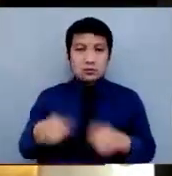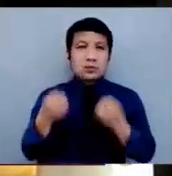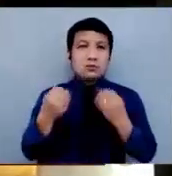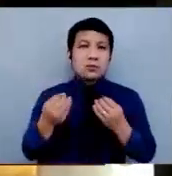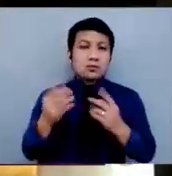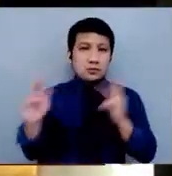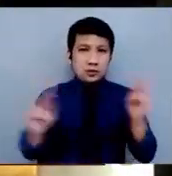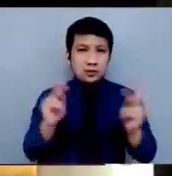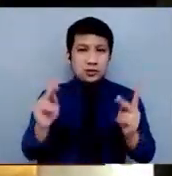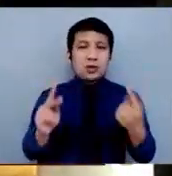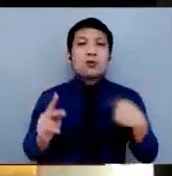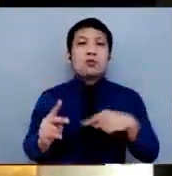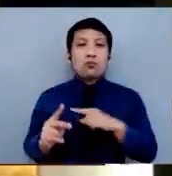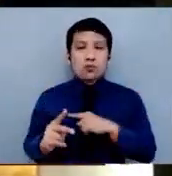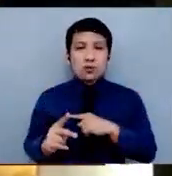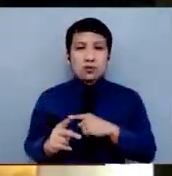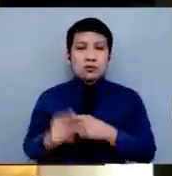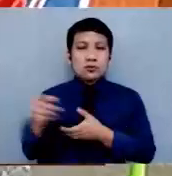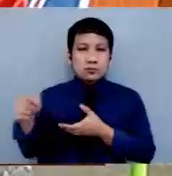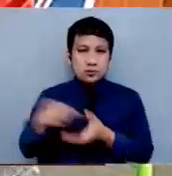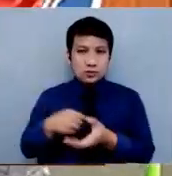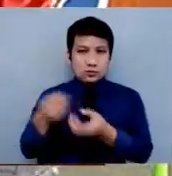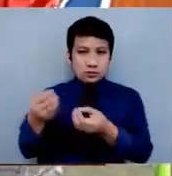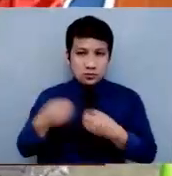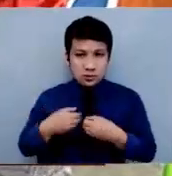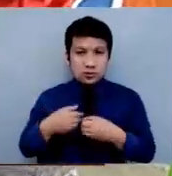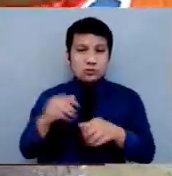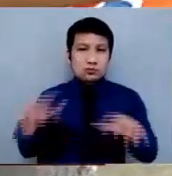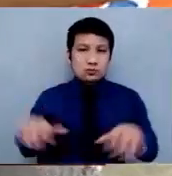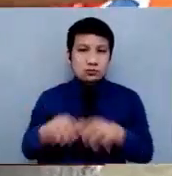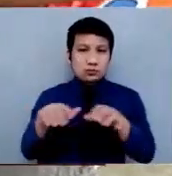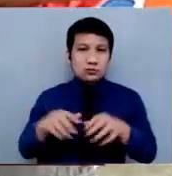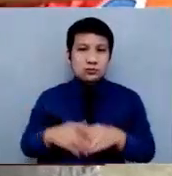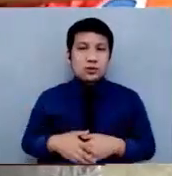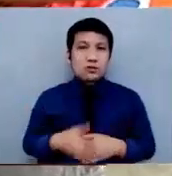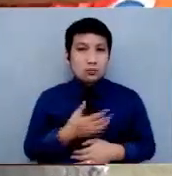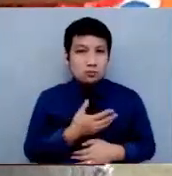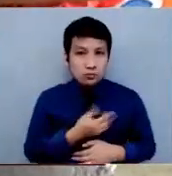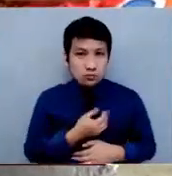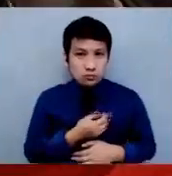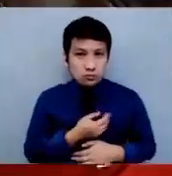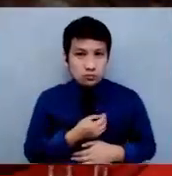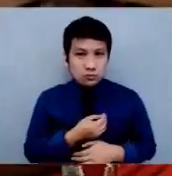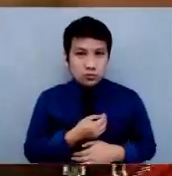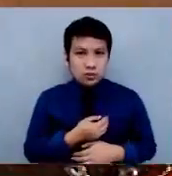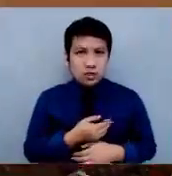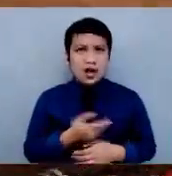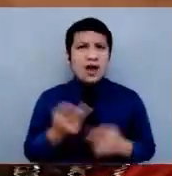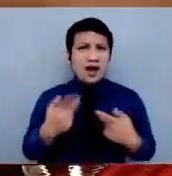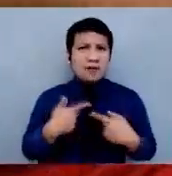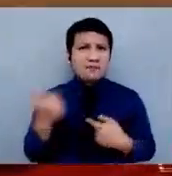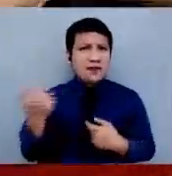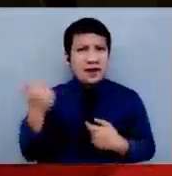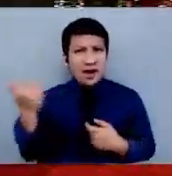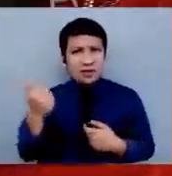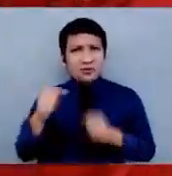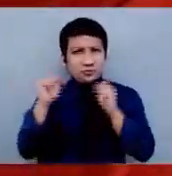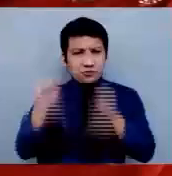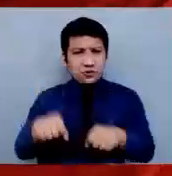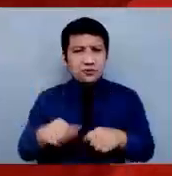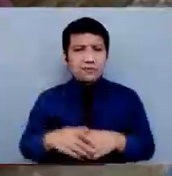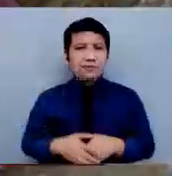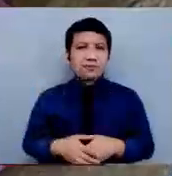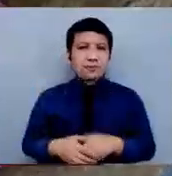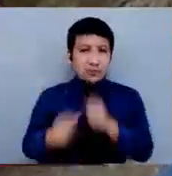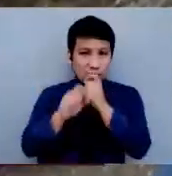rin kaming mabibigyan ng trabaho. Sa mga takot namang gumamit ng paputok, may mga alternatibo pa rin naman tulad ng